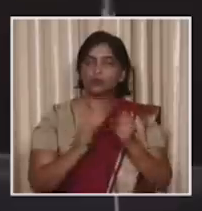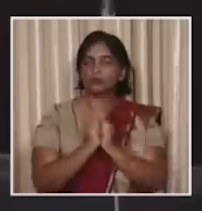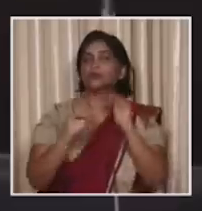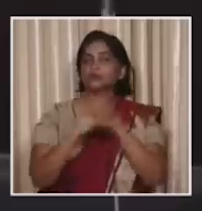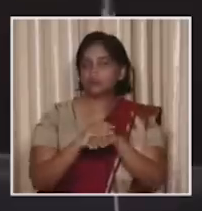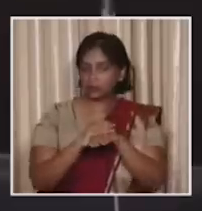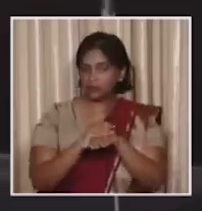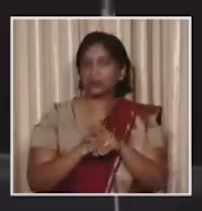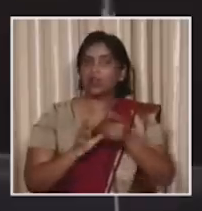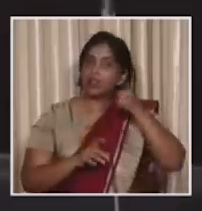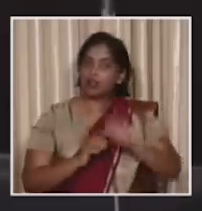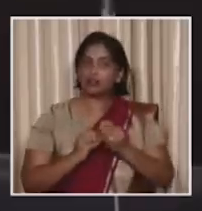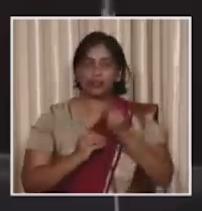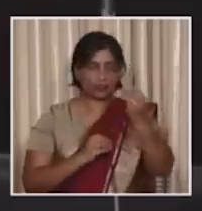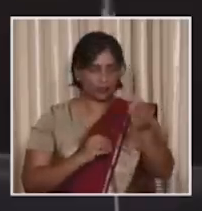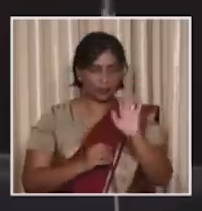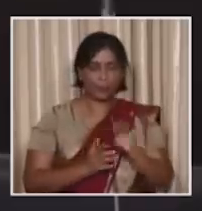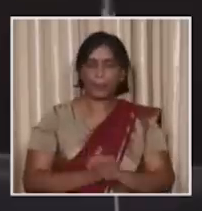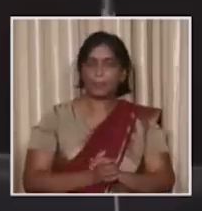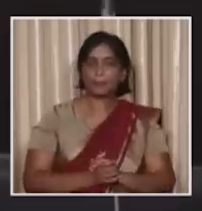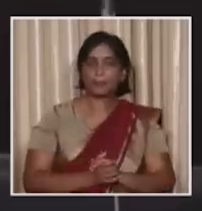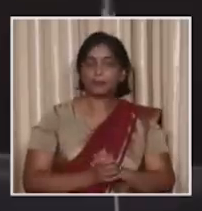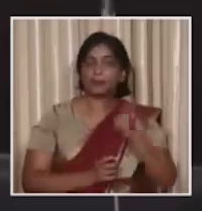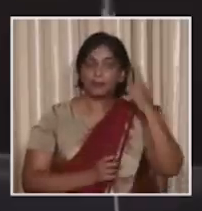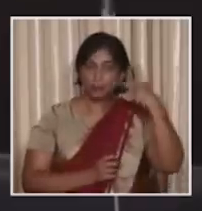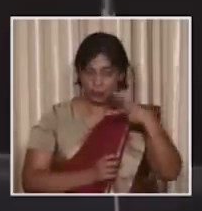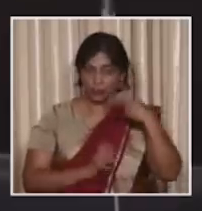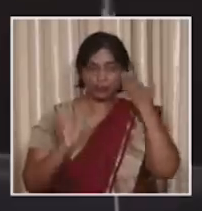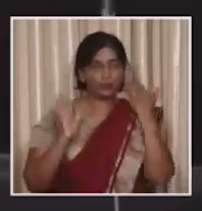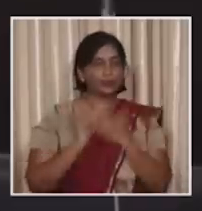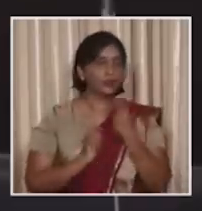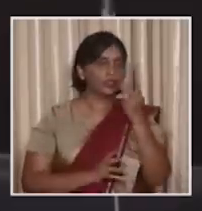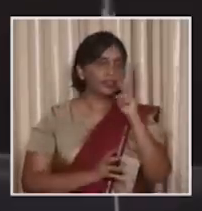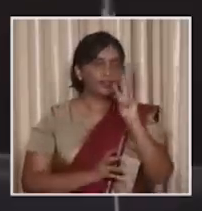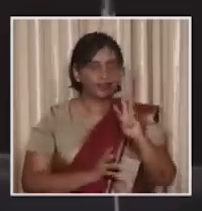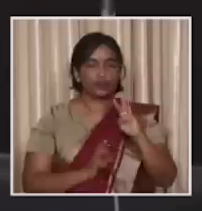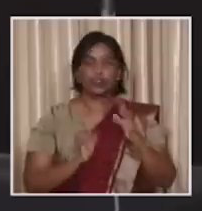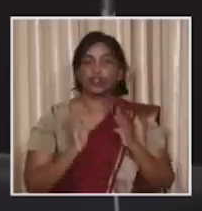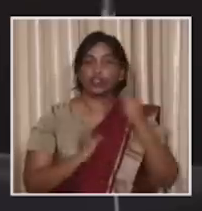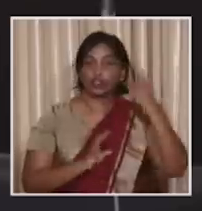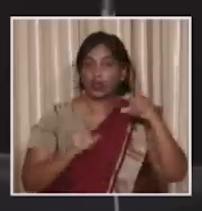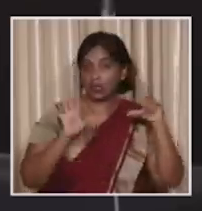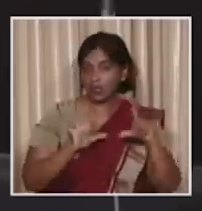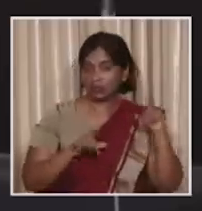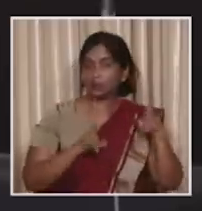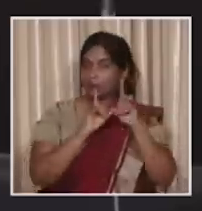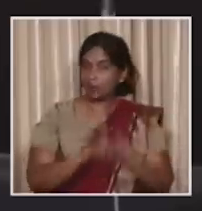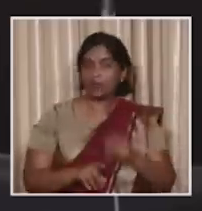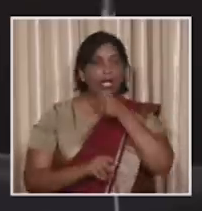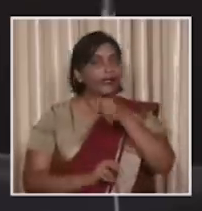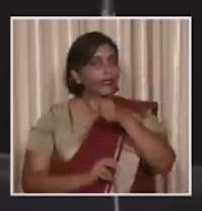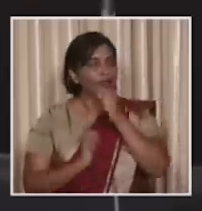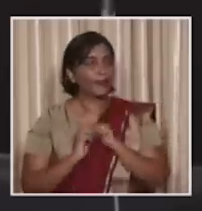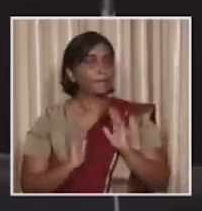සිදු කිරීමට අවසරය ලබා දීලා තියෙනවා. දෙවෙනි කාරණය 2023/3/7 වෙනි දින ඊට අදාළ සමුක